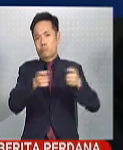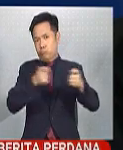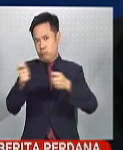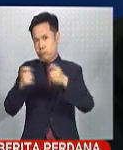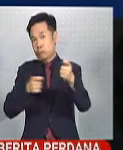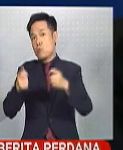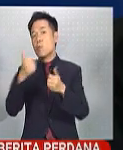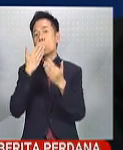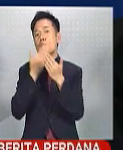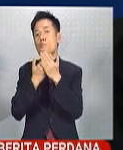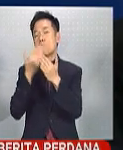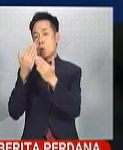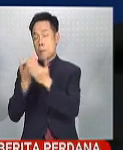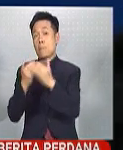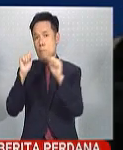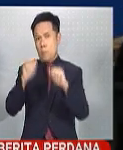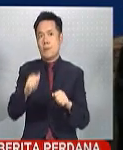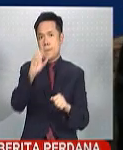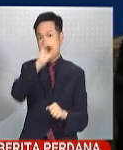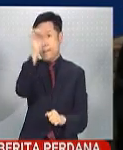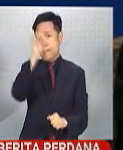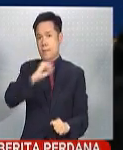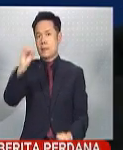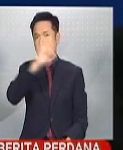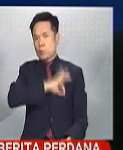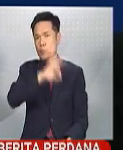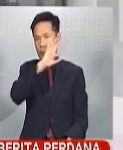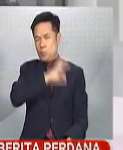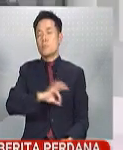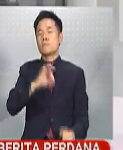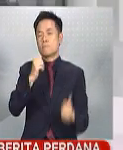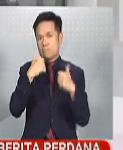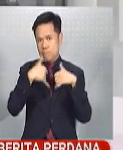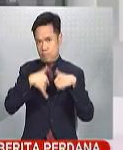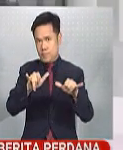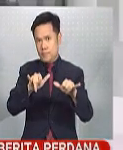akan mengekalkan margin keuntungan syarikat.